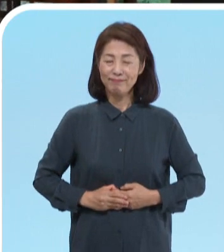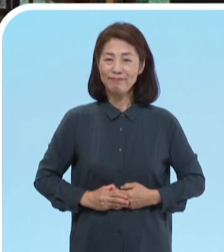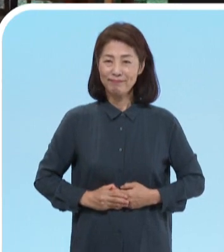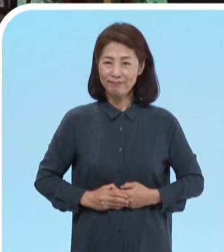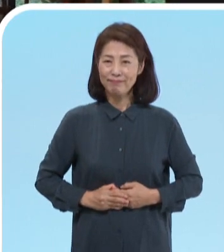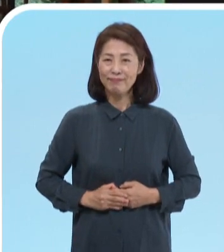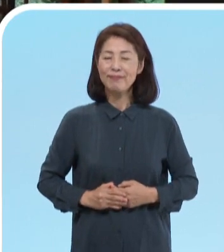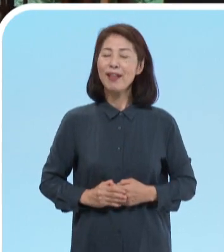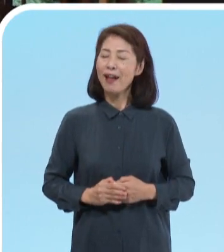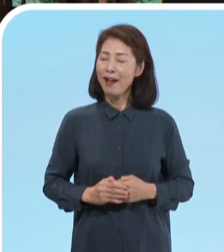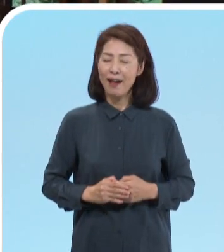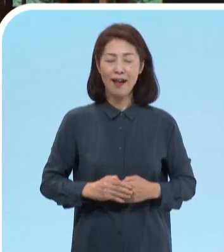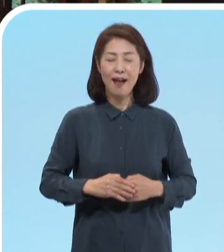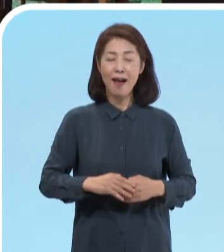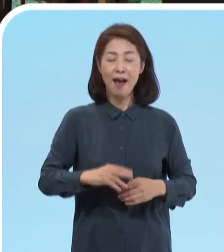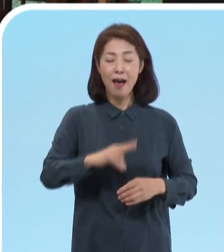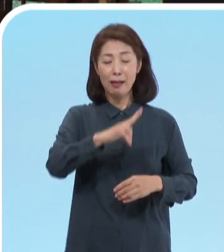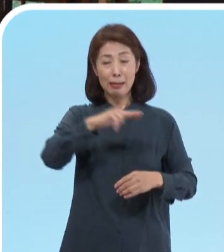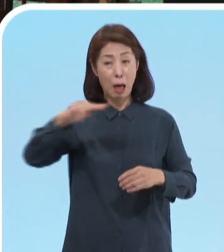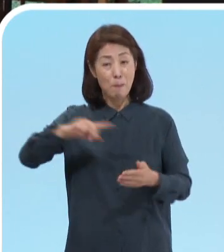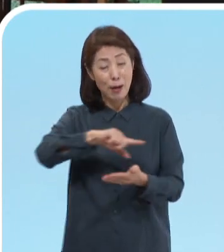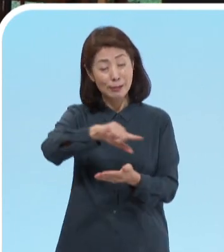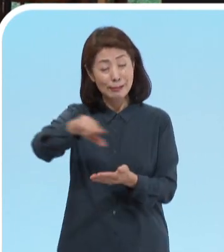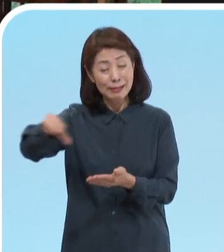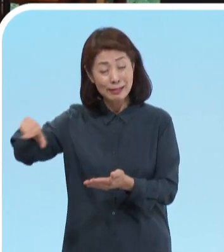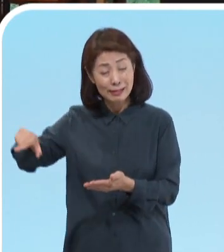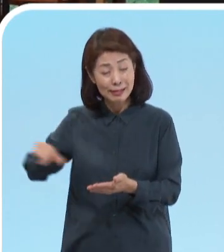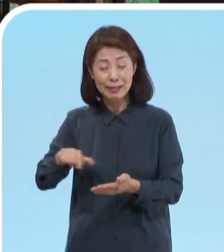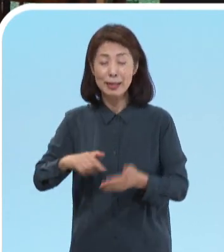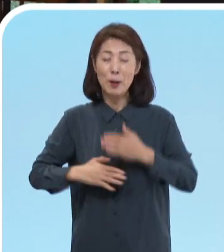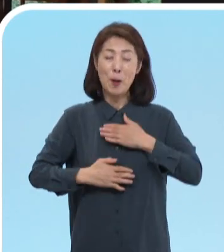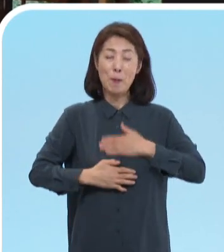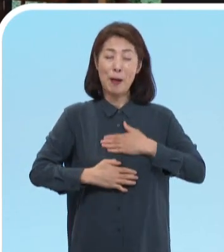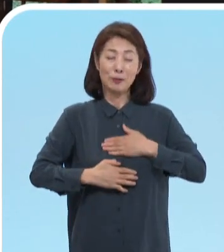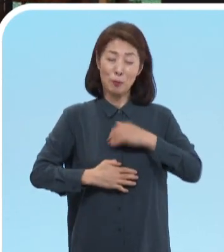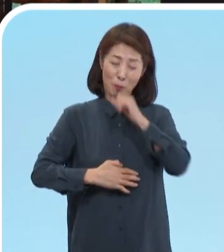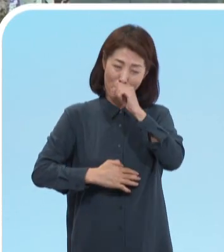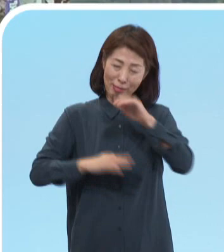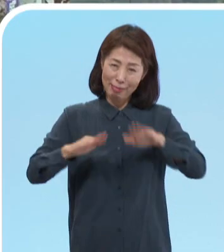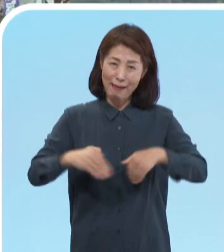や、もうここに来たらもう丹波地域をもう大満喫できます。